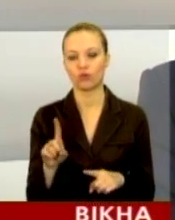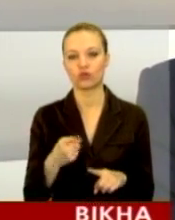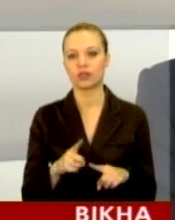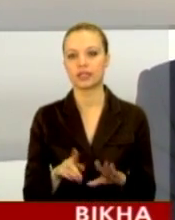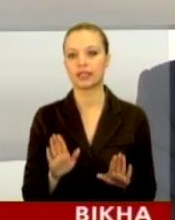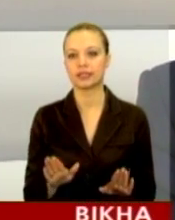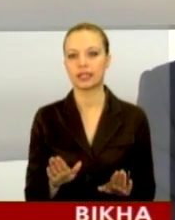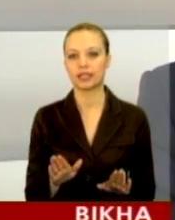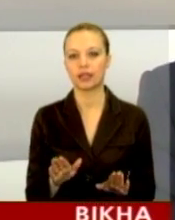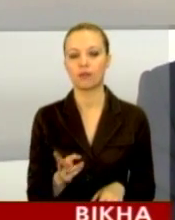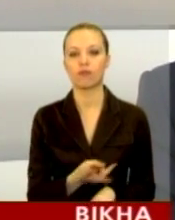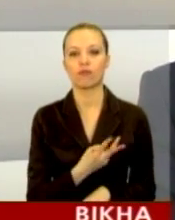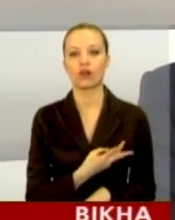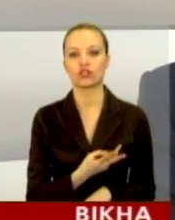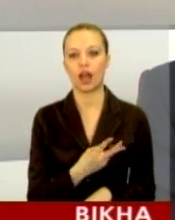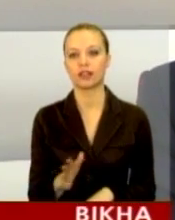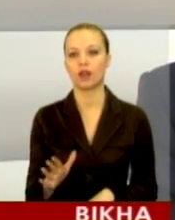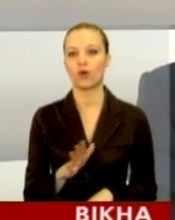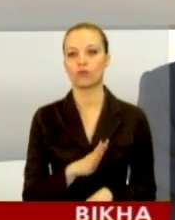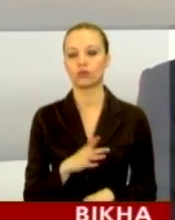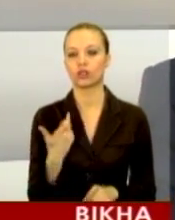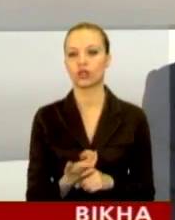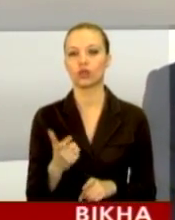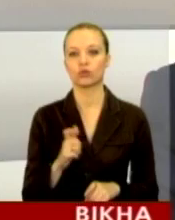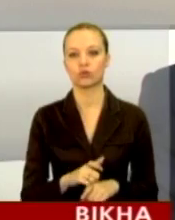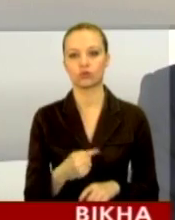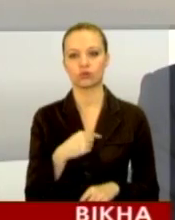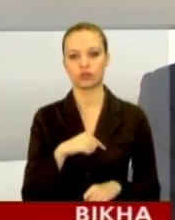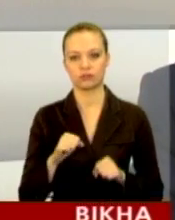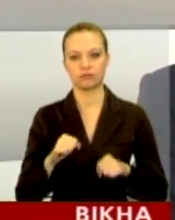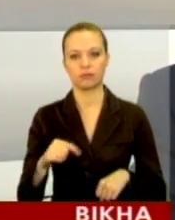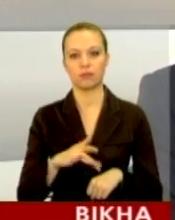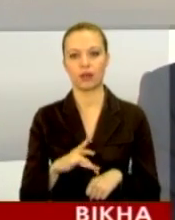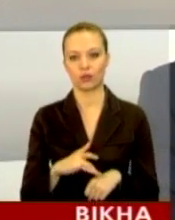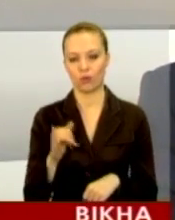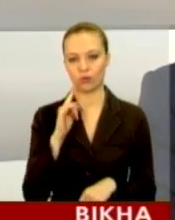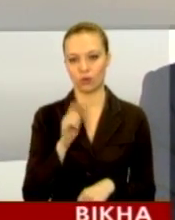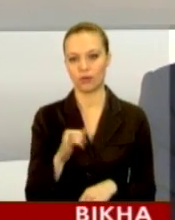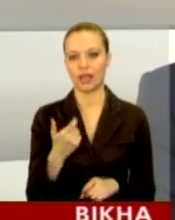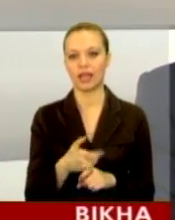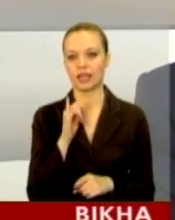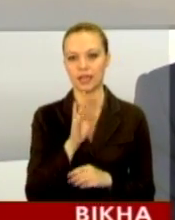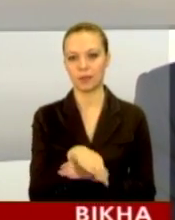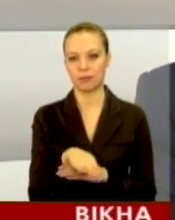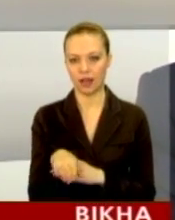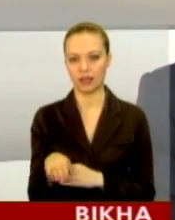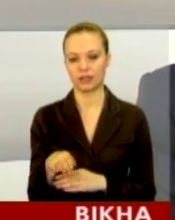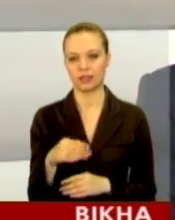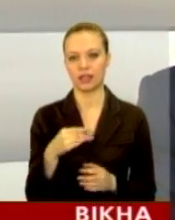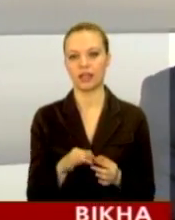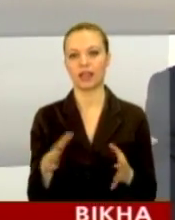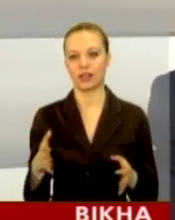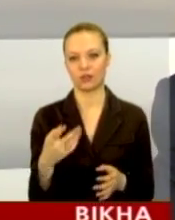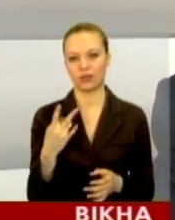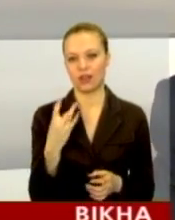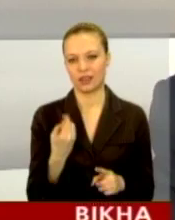тільки бажання бути дуже патріотом великим і бажання брякати ядерною зброєю.